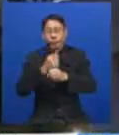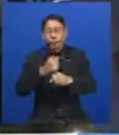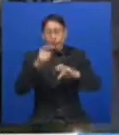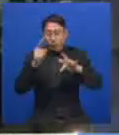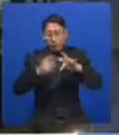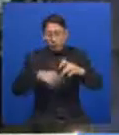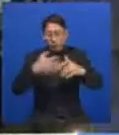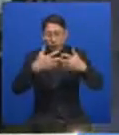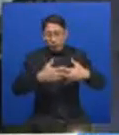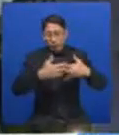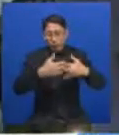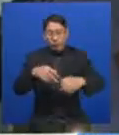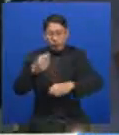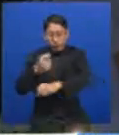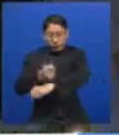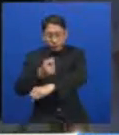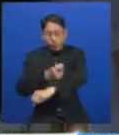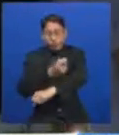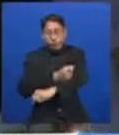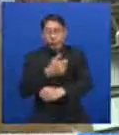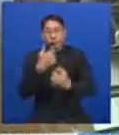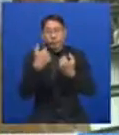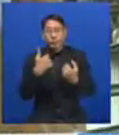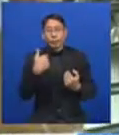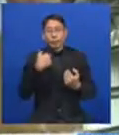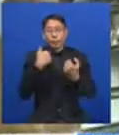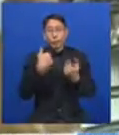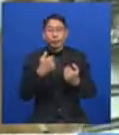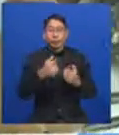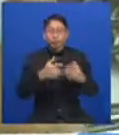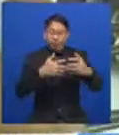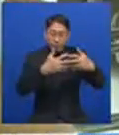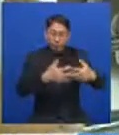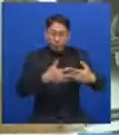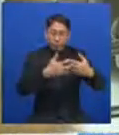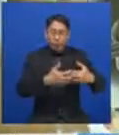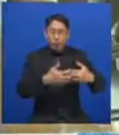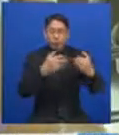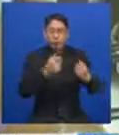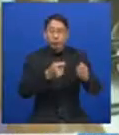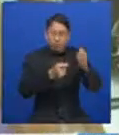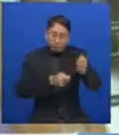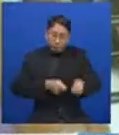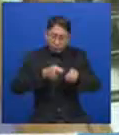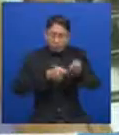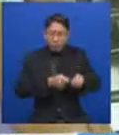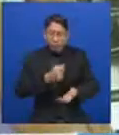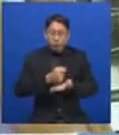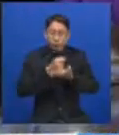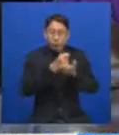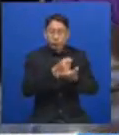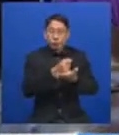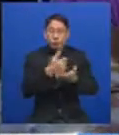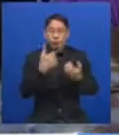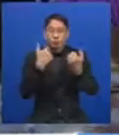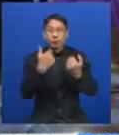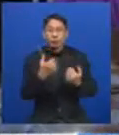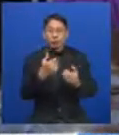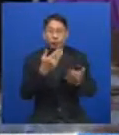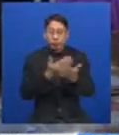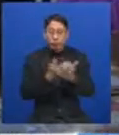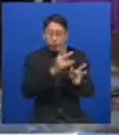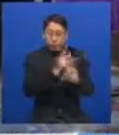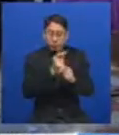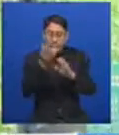วคือเครื่องจักรกับแรงงานคนถ้าเครื่องจักรนี่ก็คือให้ทางเกษตรดูในเรื่องของพวกกองทุนวิสาหกิจชุมชนซึ่งสามารถกู้กับ